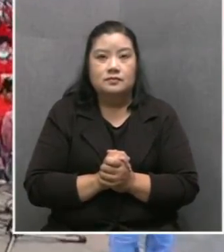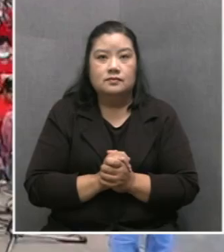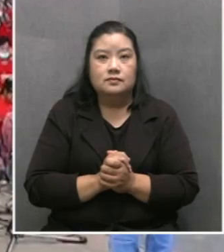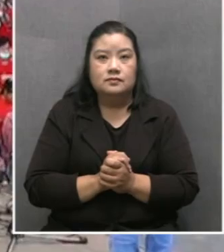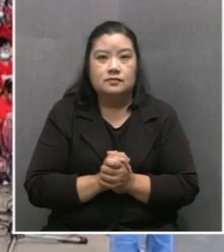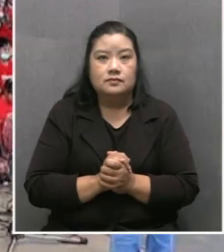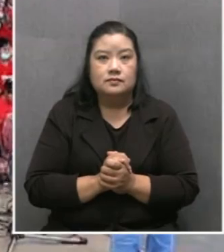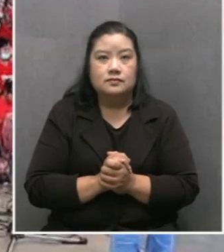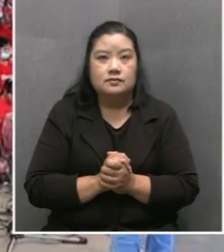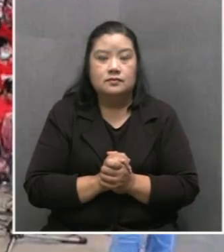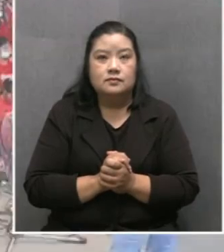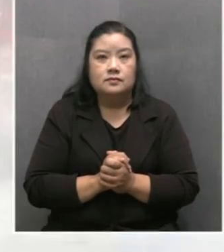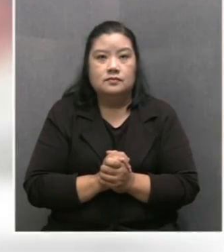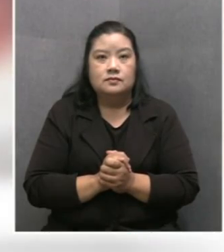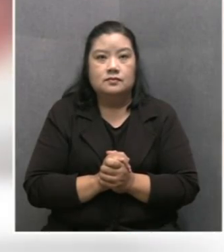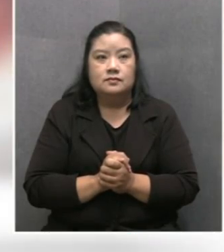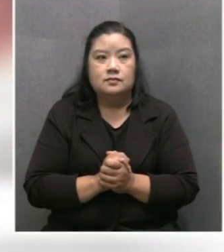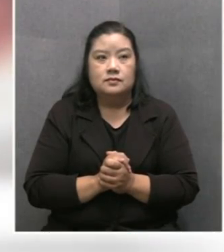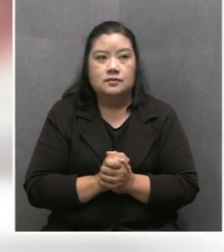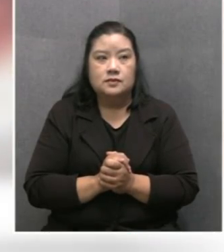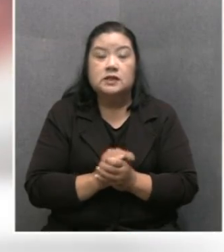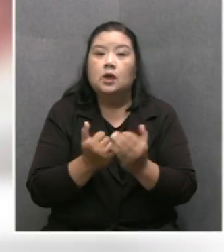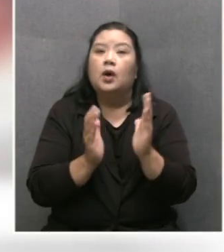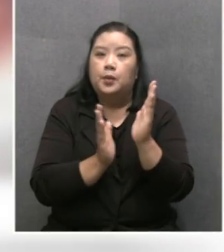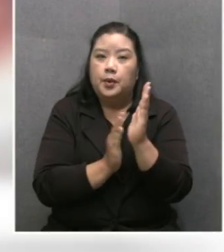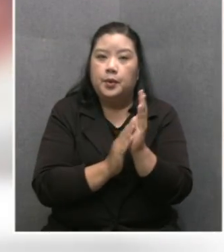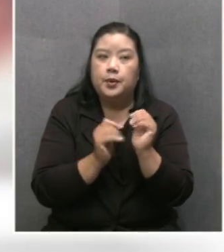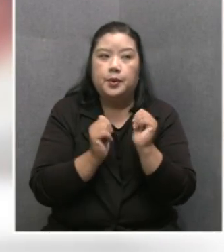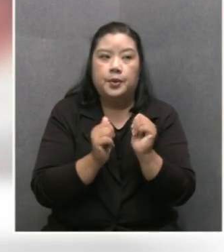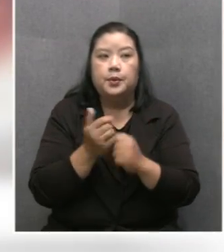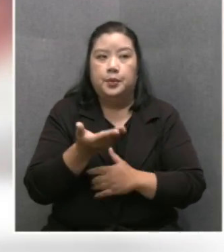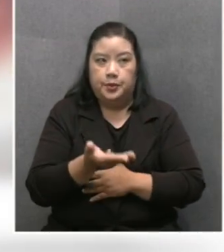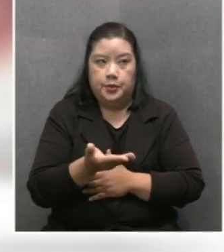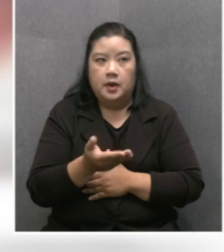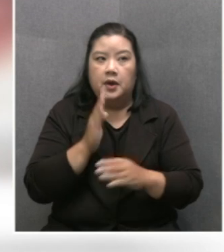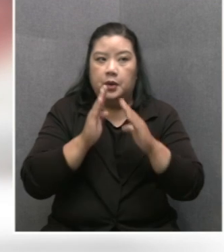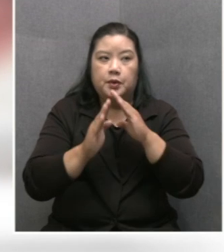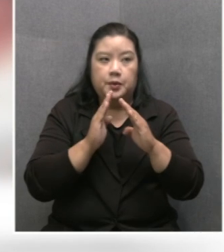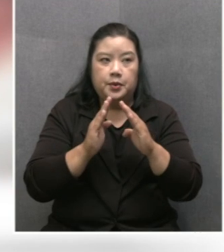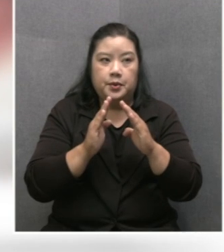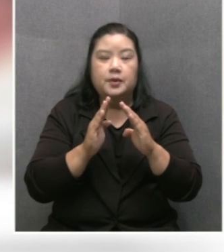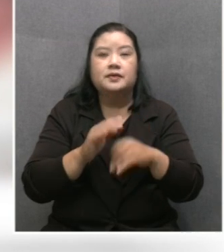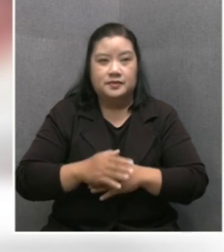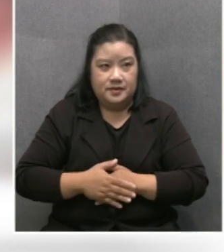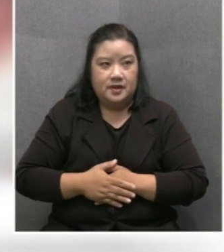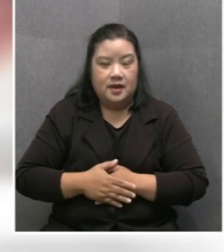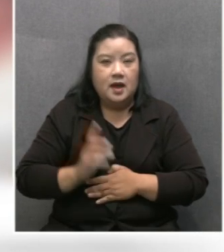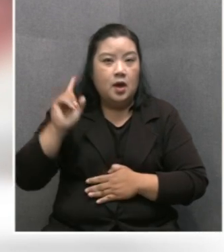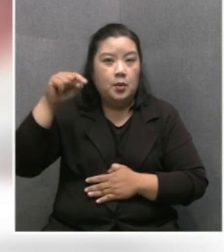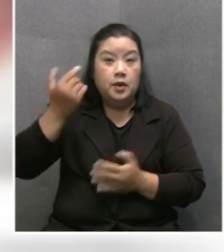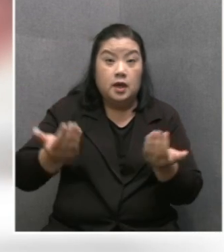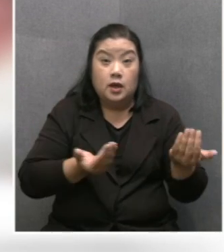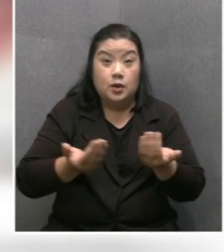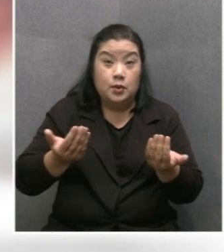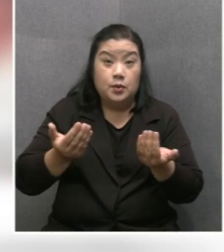ต่อกันที่ล่าสุดนะคะต้องขอแสดงความยินดีค่ะโดยทางเพจ Facebook อิงชินวัตรนะคะได้มีการโพสต์